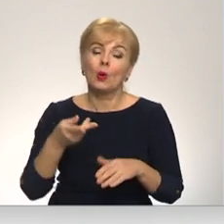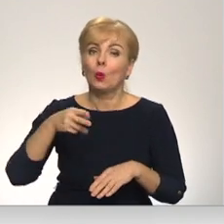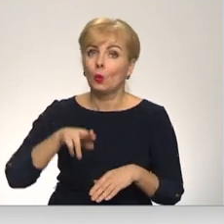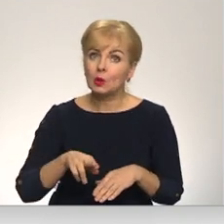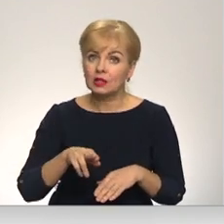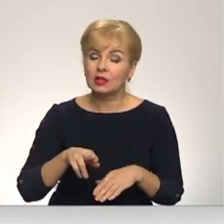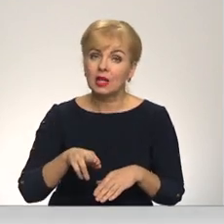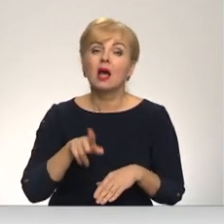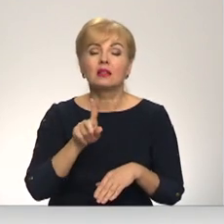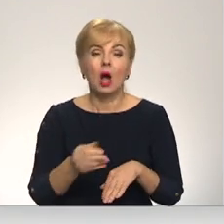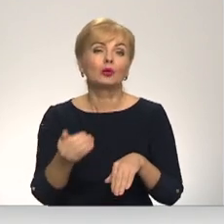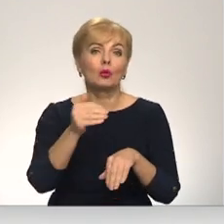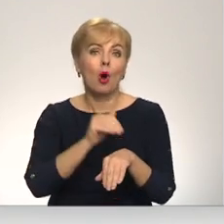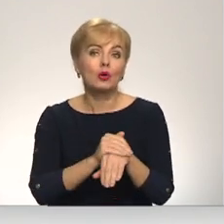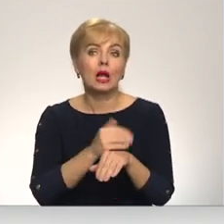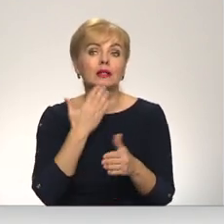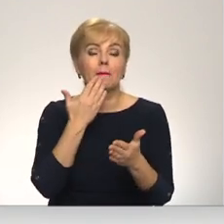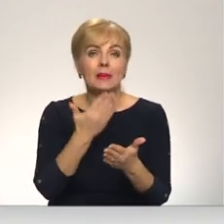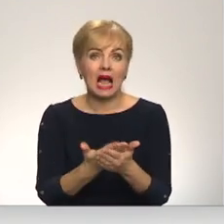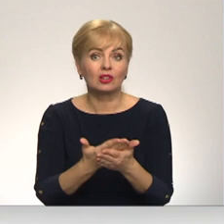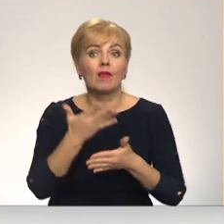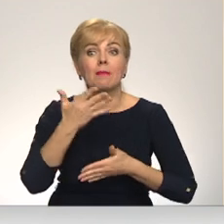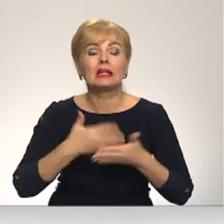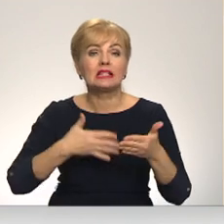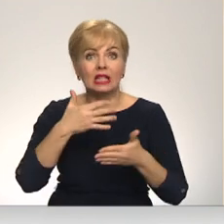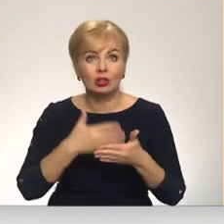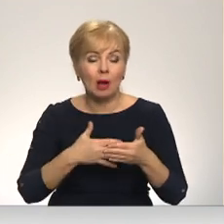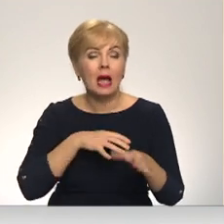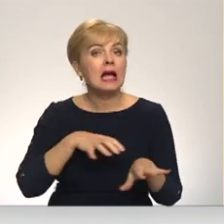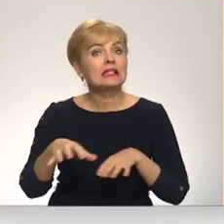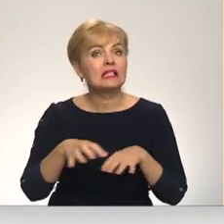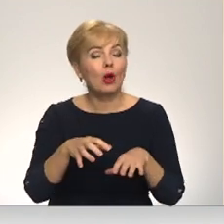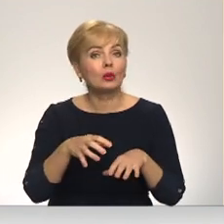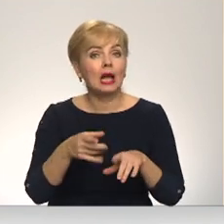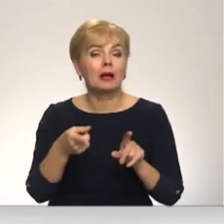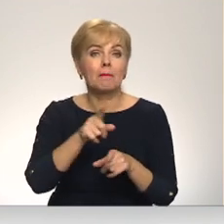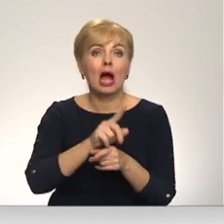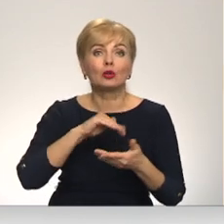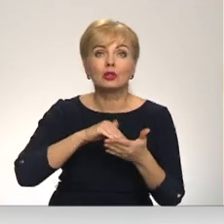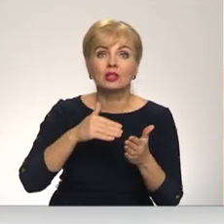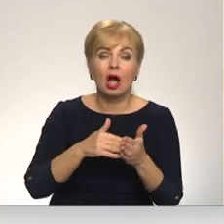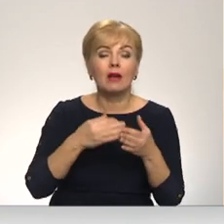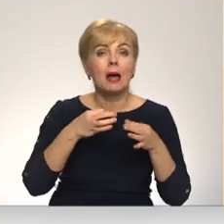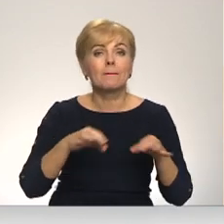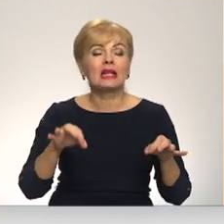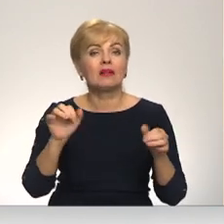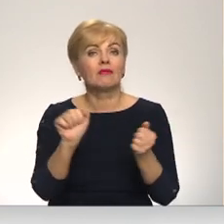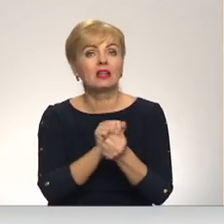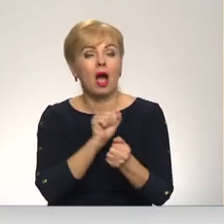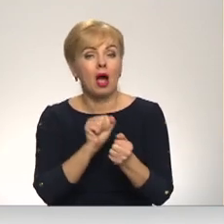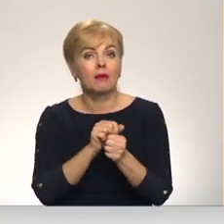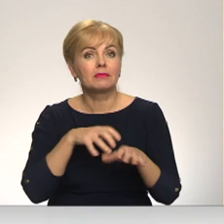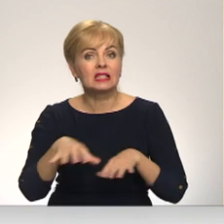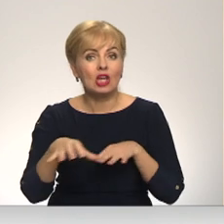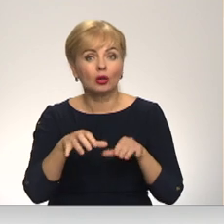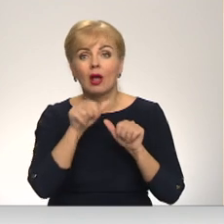un tātad arī konkrētiem piedāvājumiem un risinājumiem. Dzīvniekam mainīt statusu savvaļas dzīvnieku, kam mēs